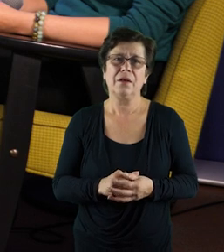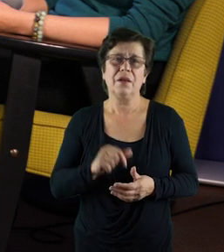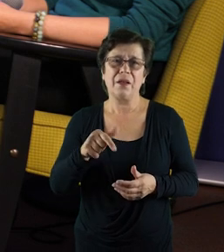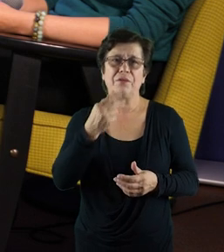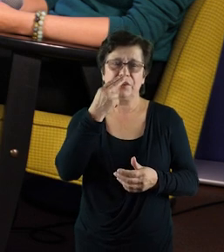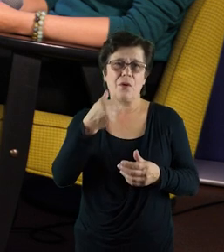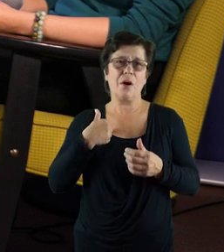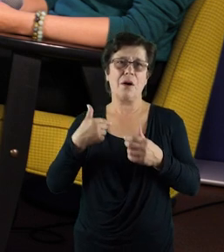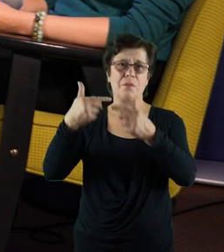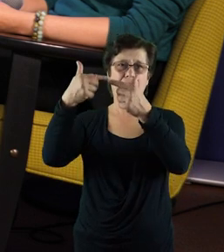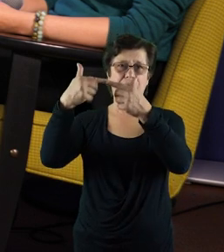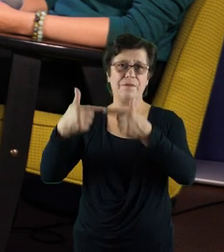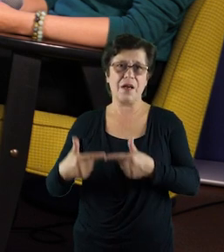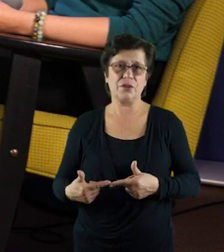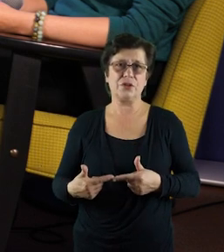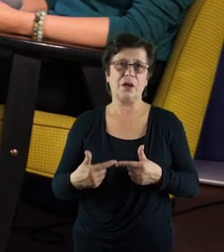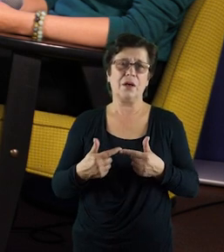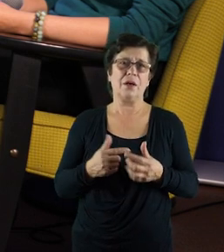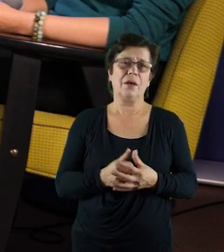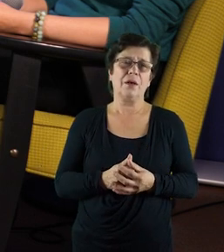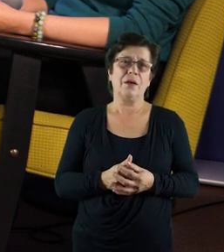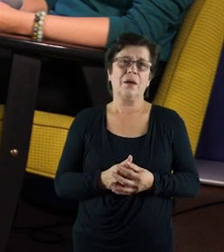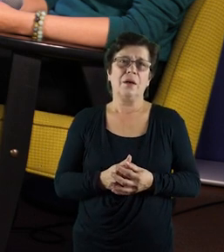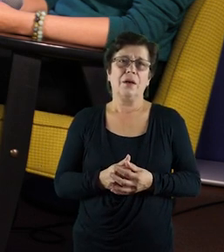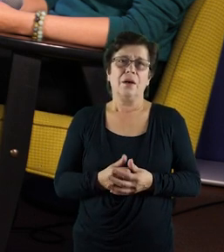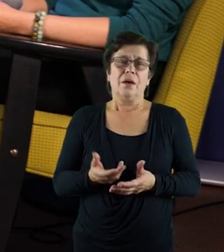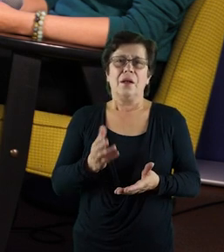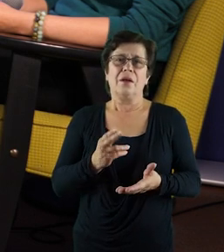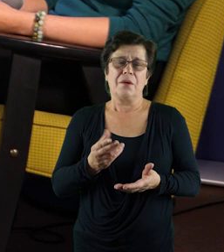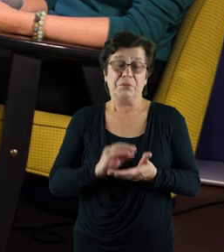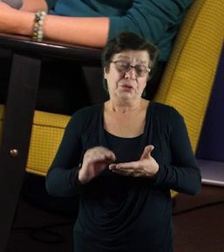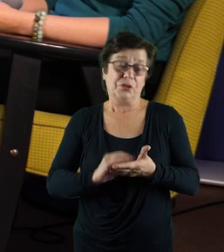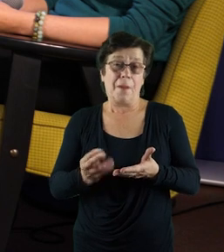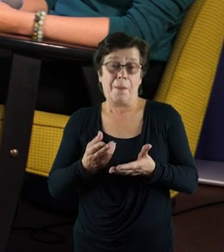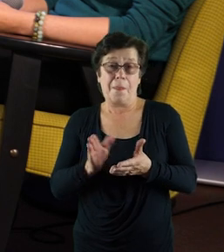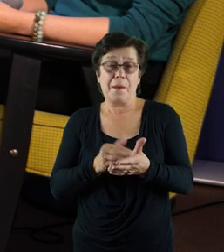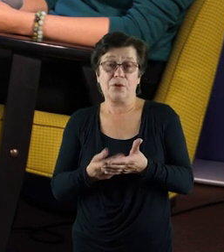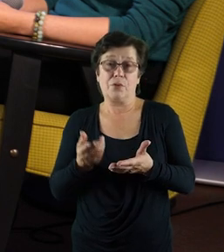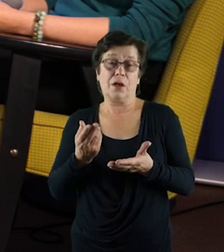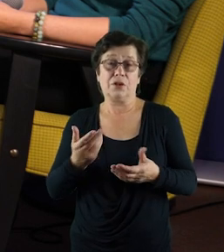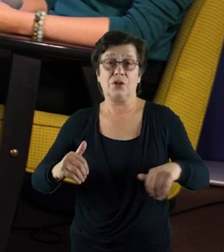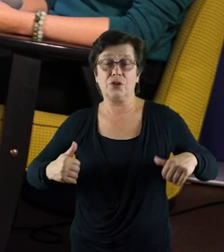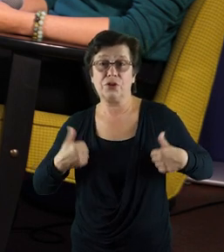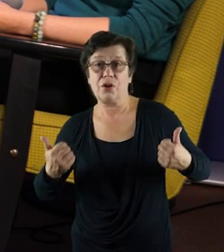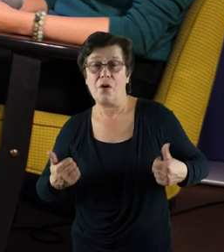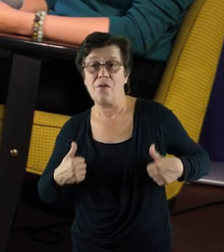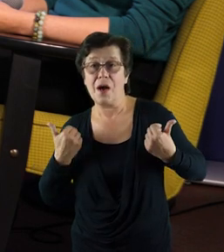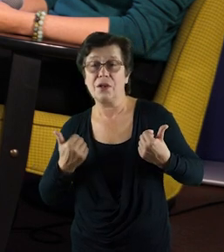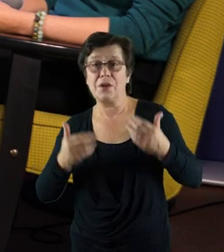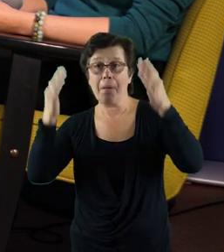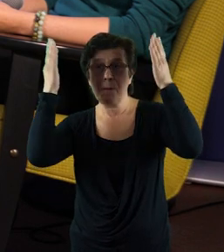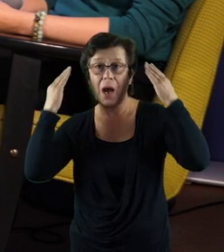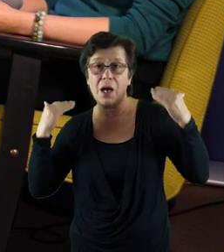on na przykład kształtuje wiersz na Zdrowaś Mario, czy Ojcze Nasz, jakby bierze przykład z ale tych... Ale to jest